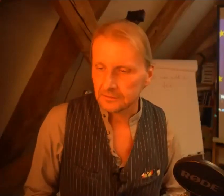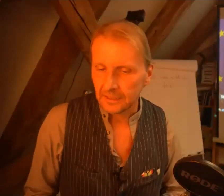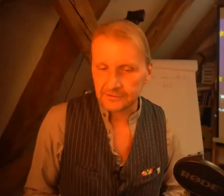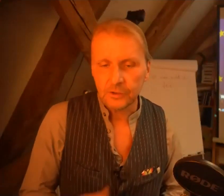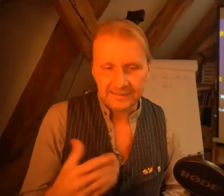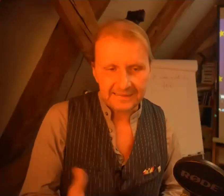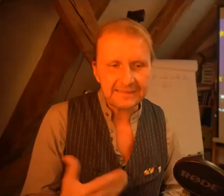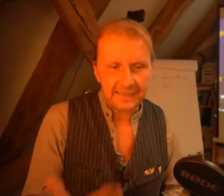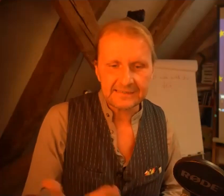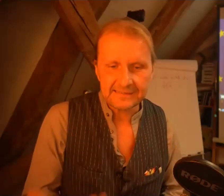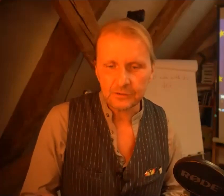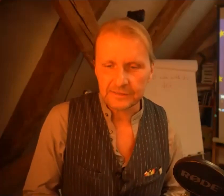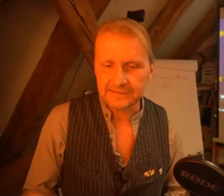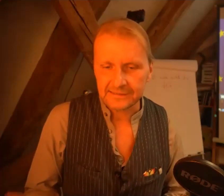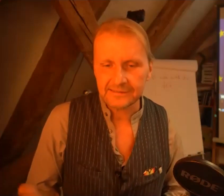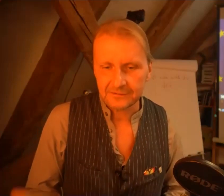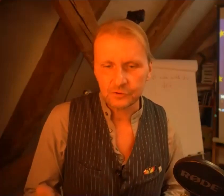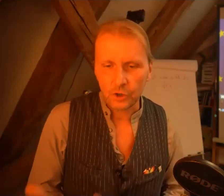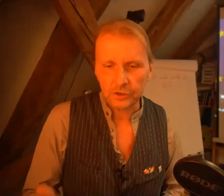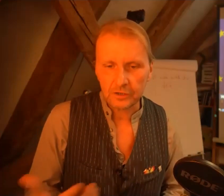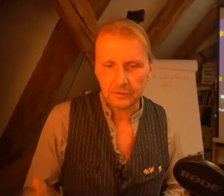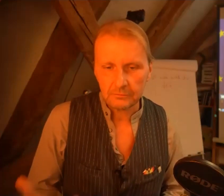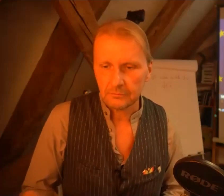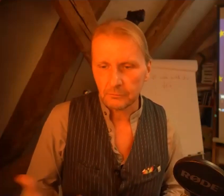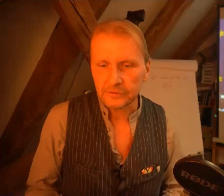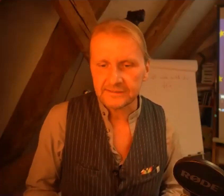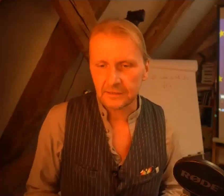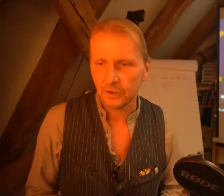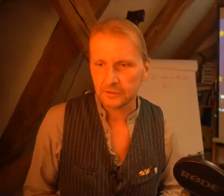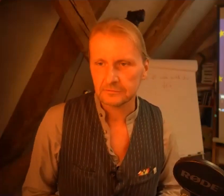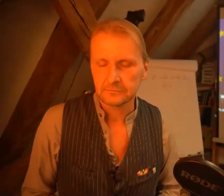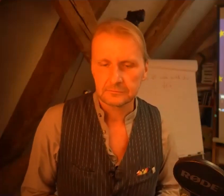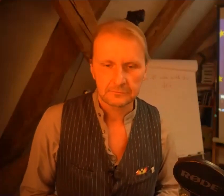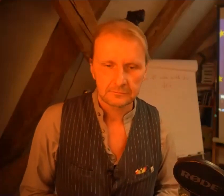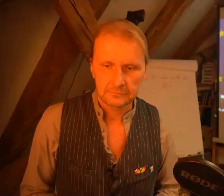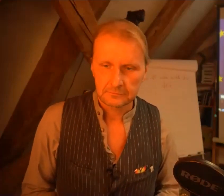vorangebracht. Also Digitalisierung ist das neue Monsterwort.